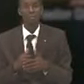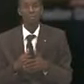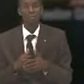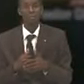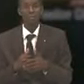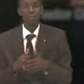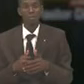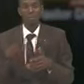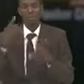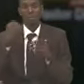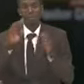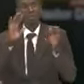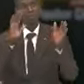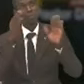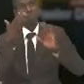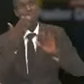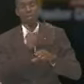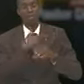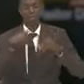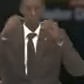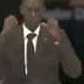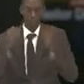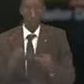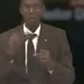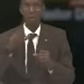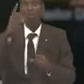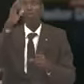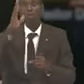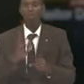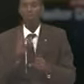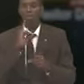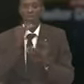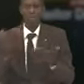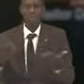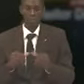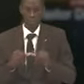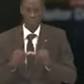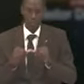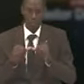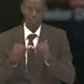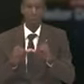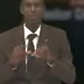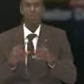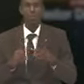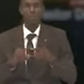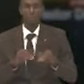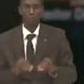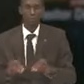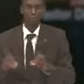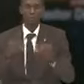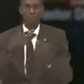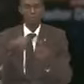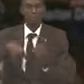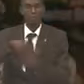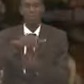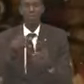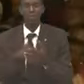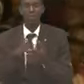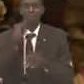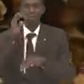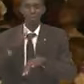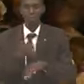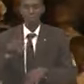la présence et la puissance de dieu est là il est à l'oeuvre il est à l'oeuvre et de touche